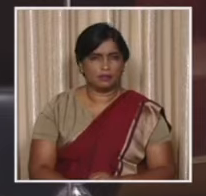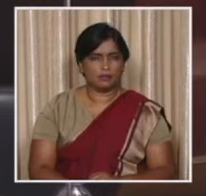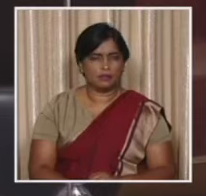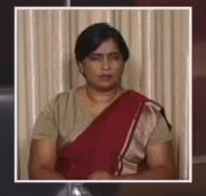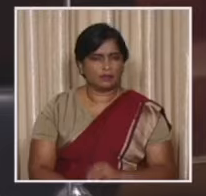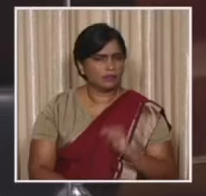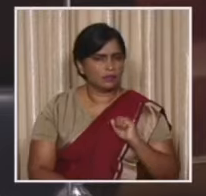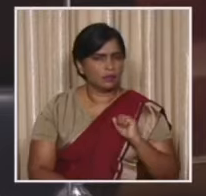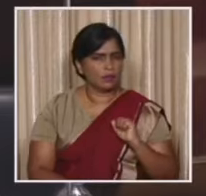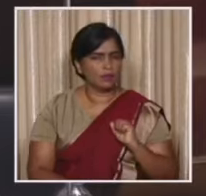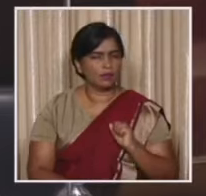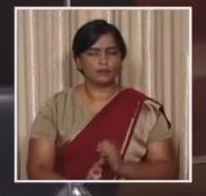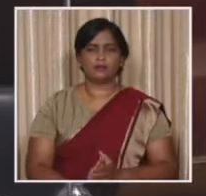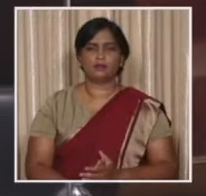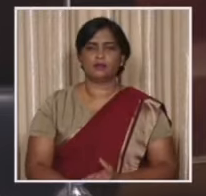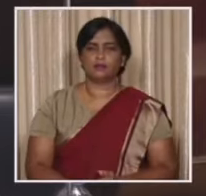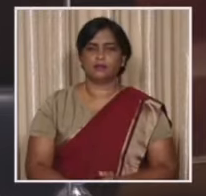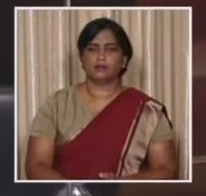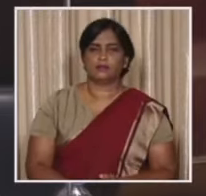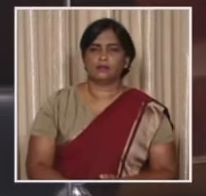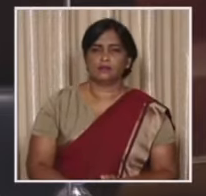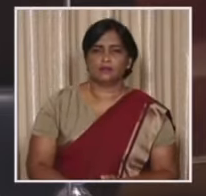මොකද්ද?